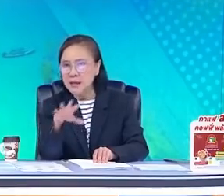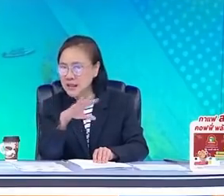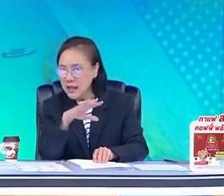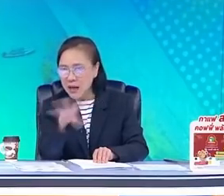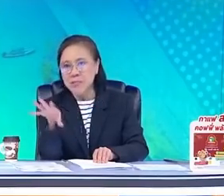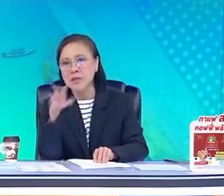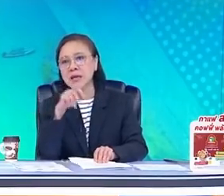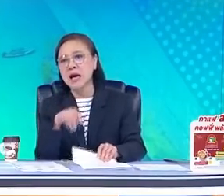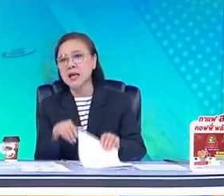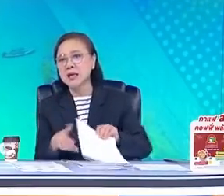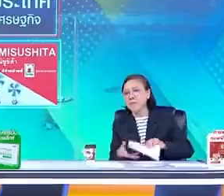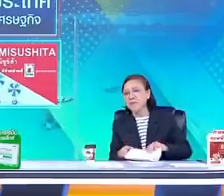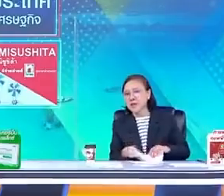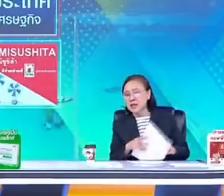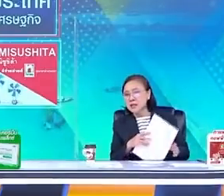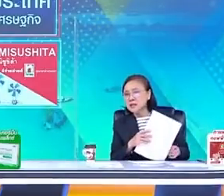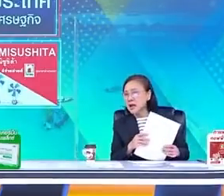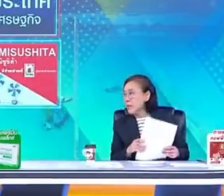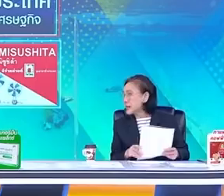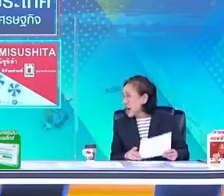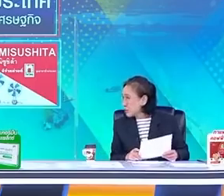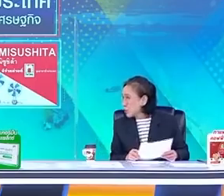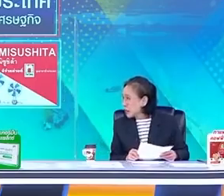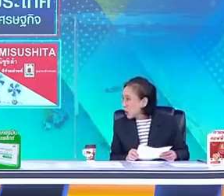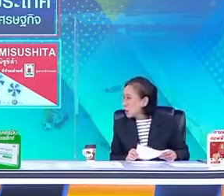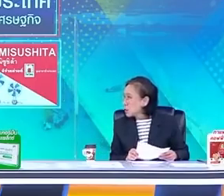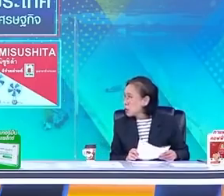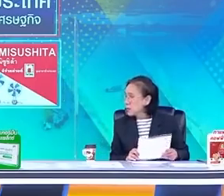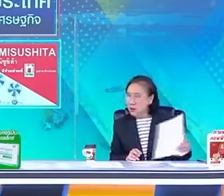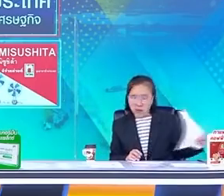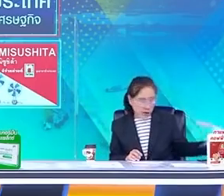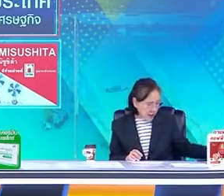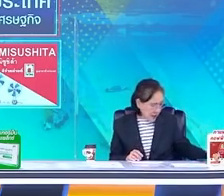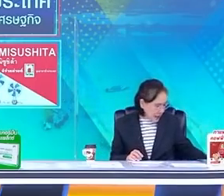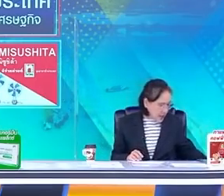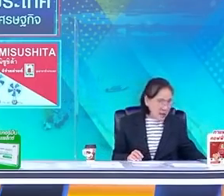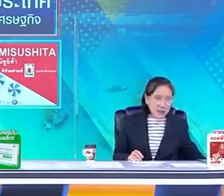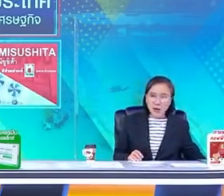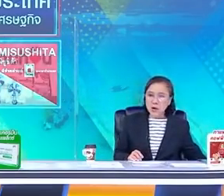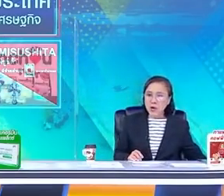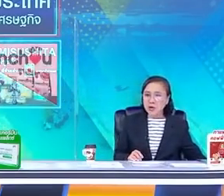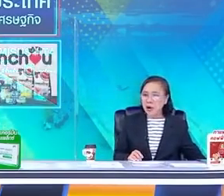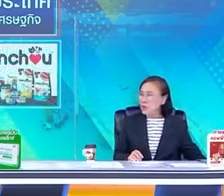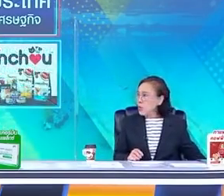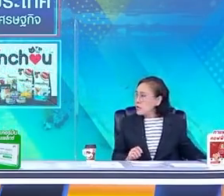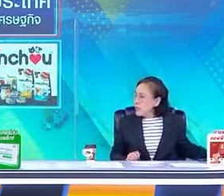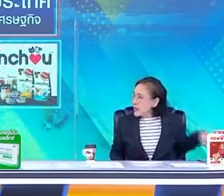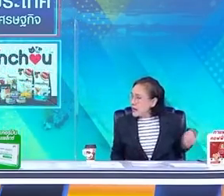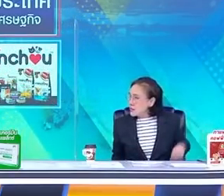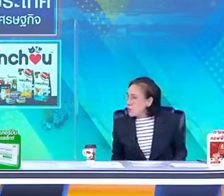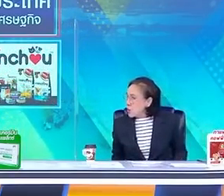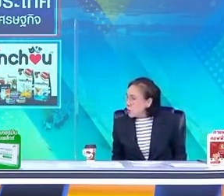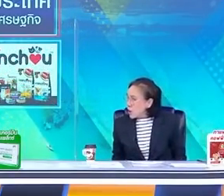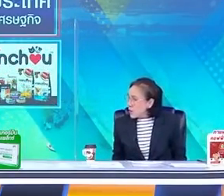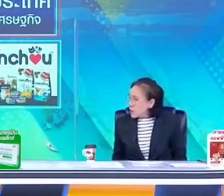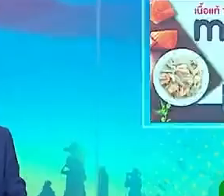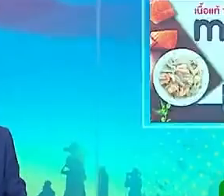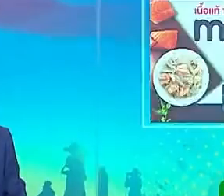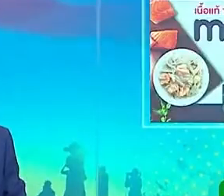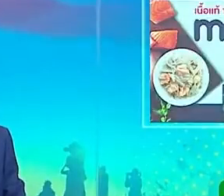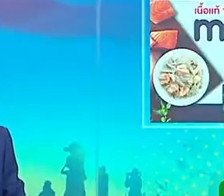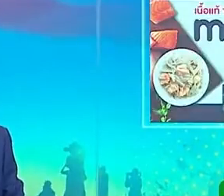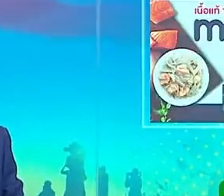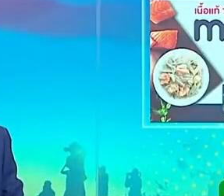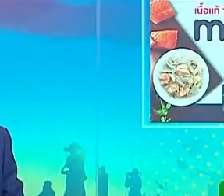งพยาบาลจะรับมือไม่ได้ค่ะอันนี้เรื่องใหญ่มากตามตัวไปร้อยคนมาตรวจนะคะเราก็ขอร้องให้ทุกคนที่ไปงานจำนวน600กว่าค